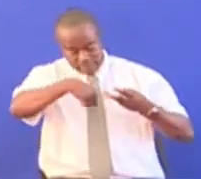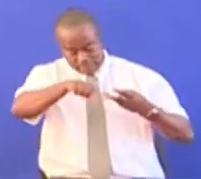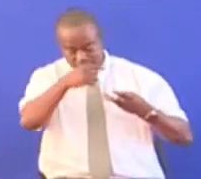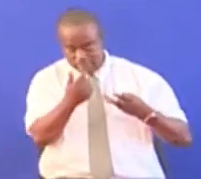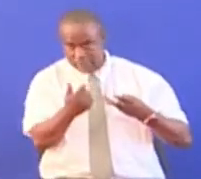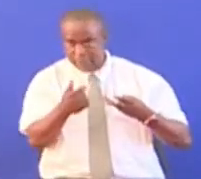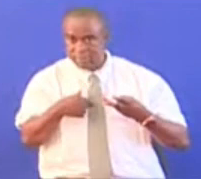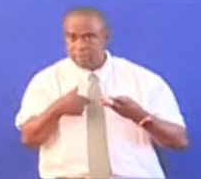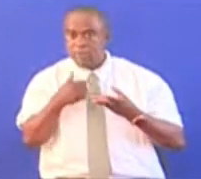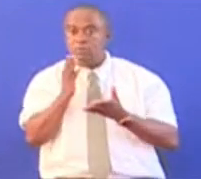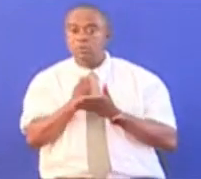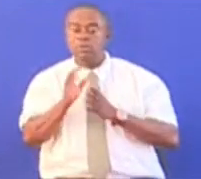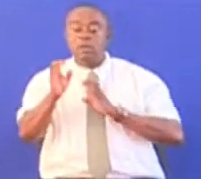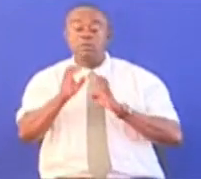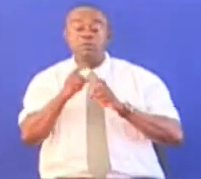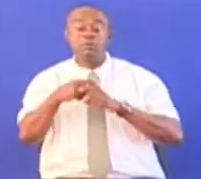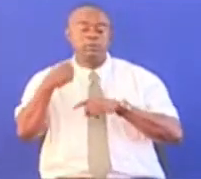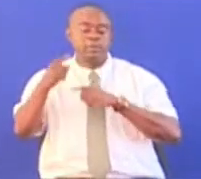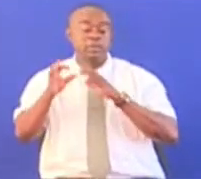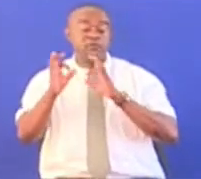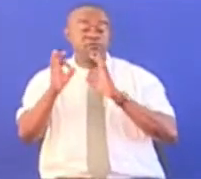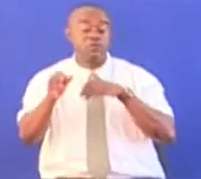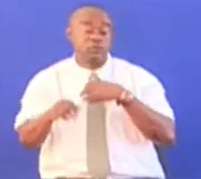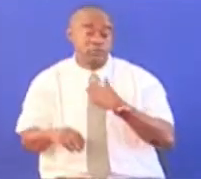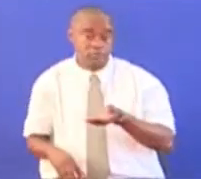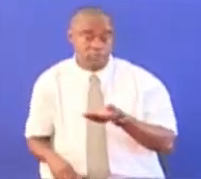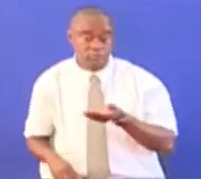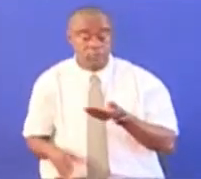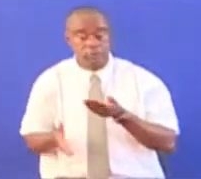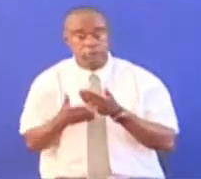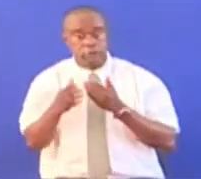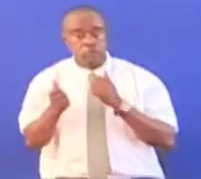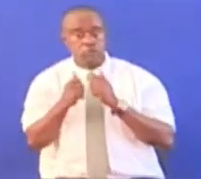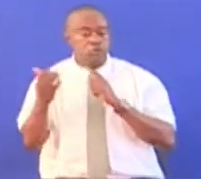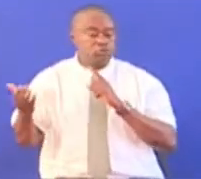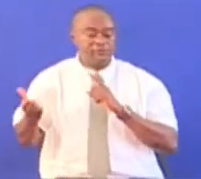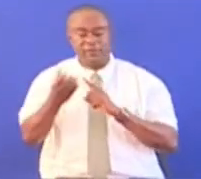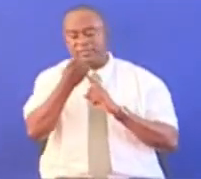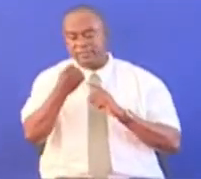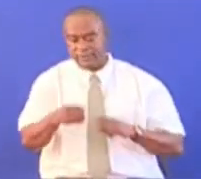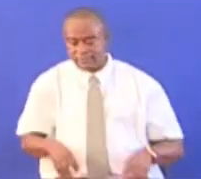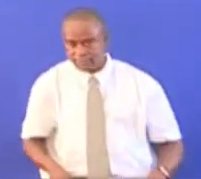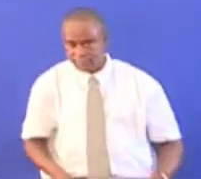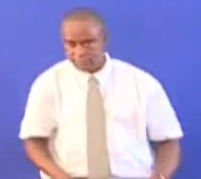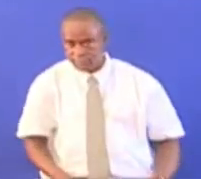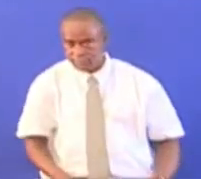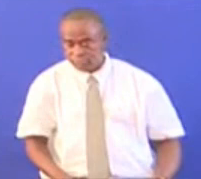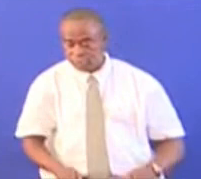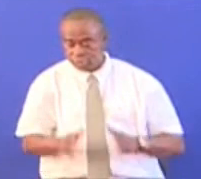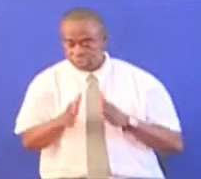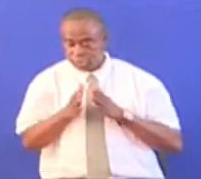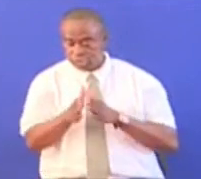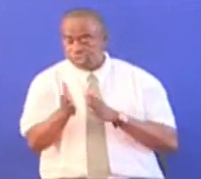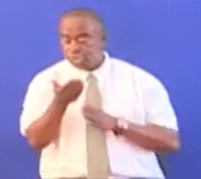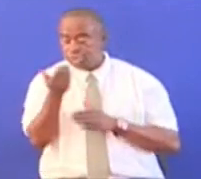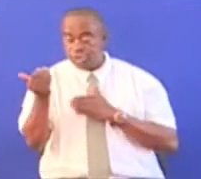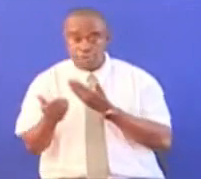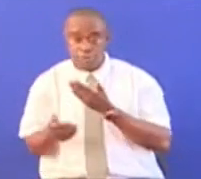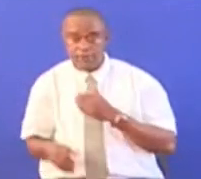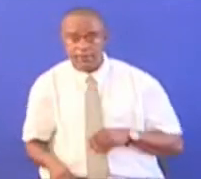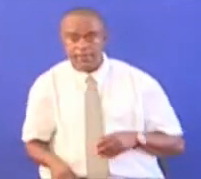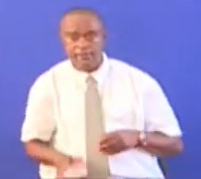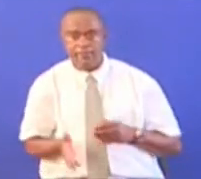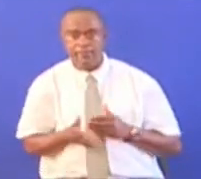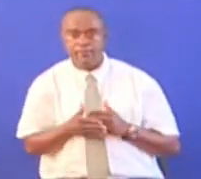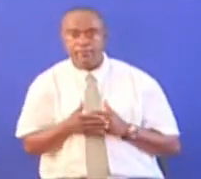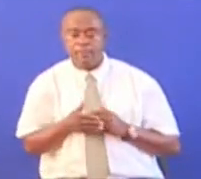na nikuhakikishie mawasiliano yanaendelea vizuri na tutalifikia lengo hilo. Njia nyingine ambayo tumeipanga ni